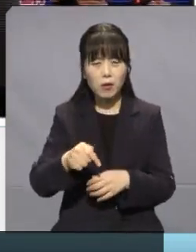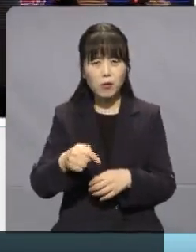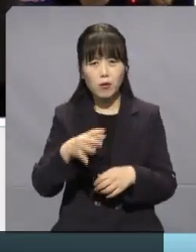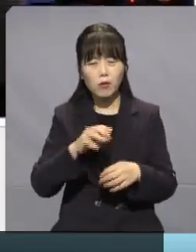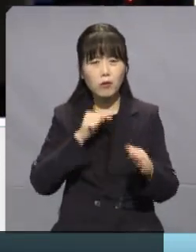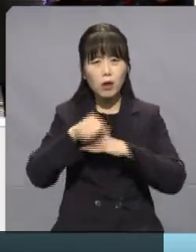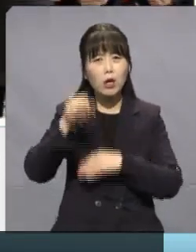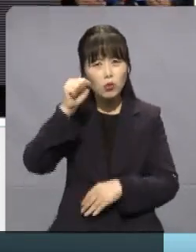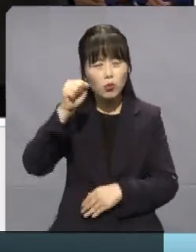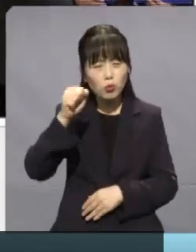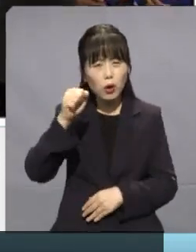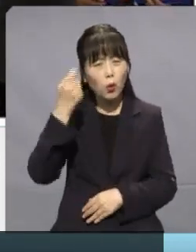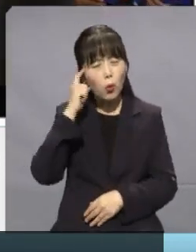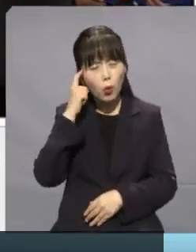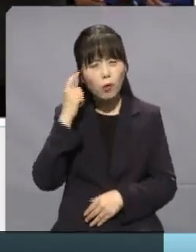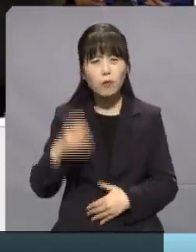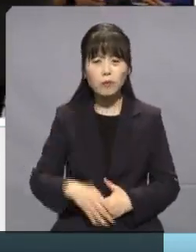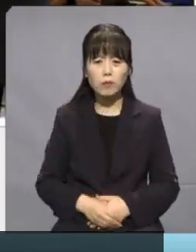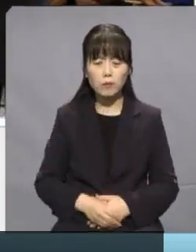도시 이해를 못 하겠어요